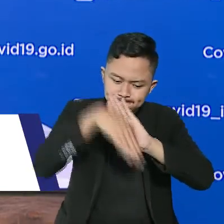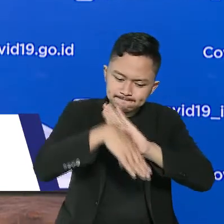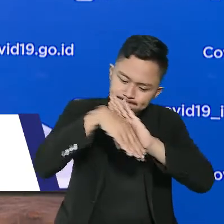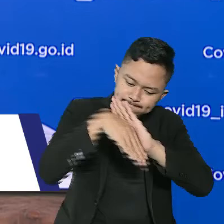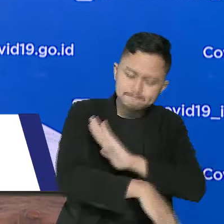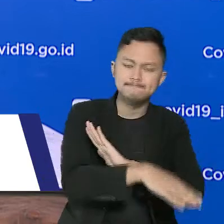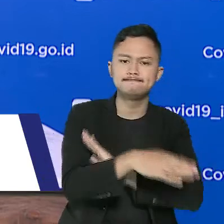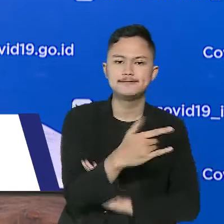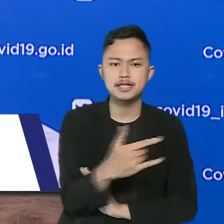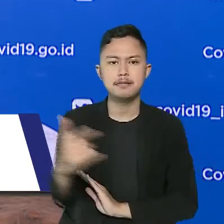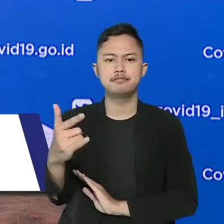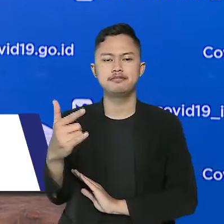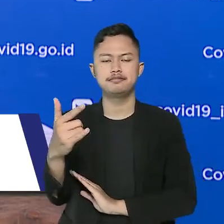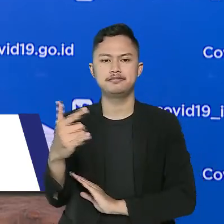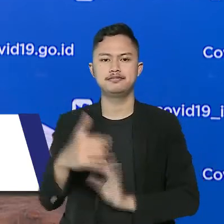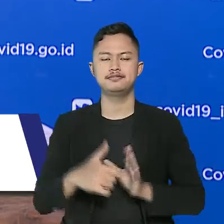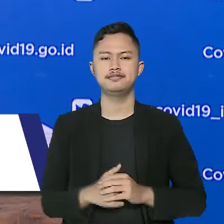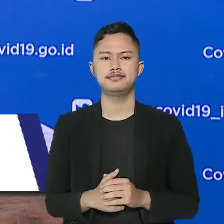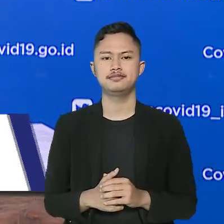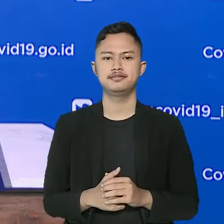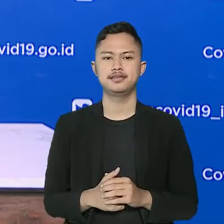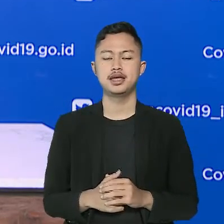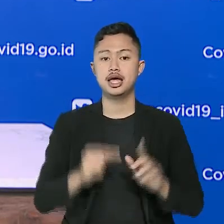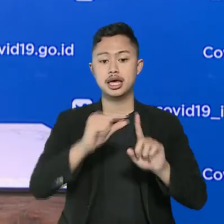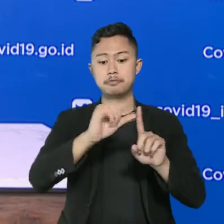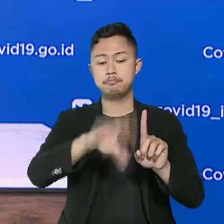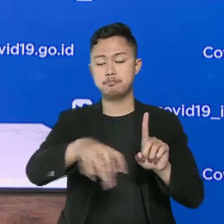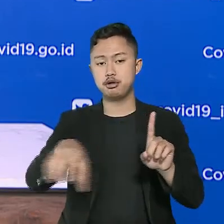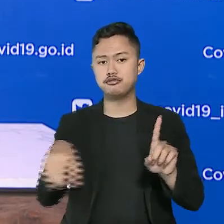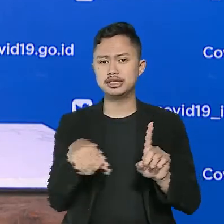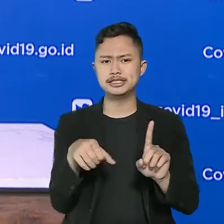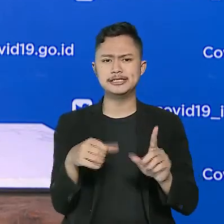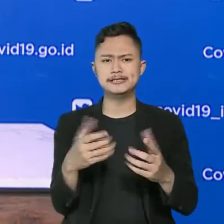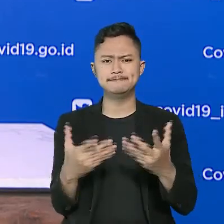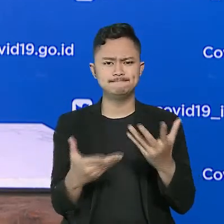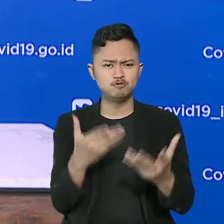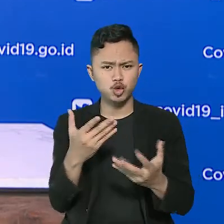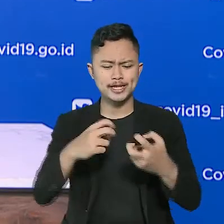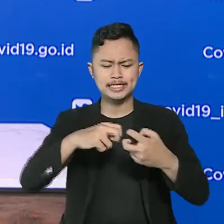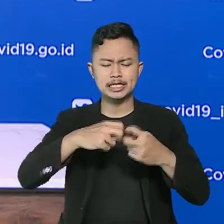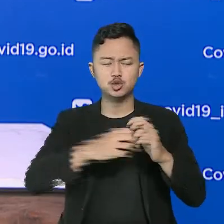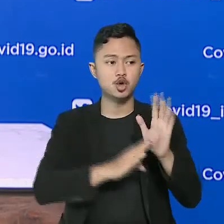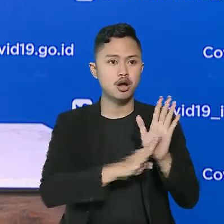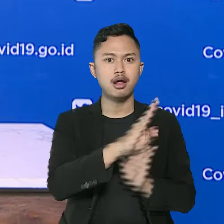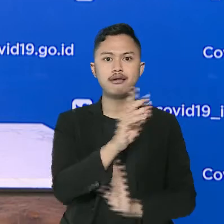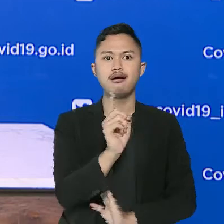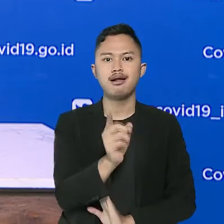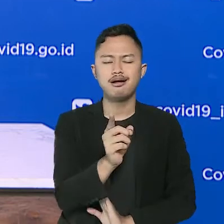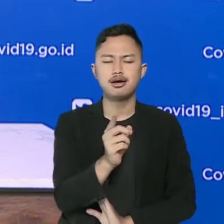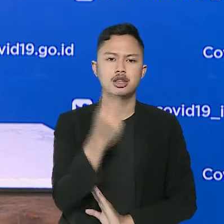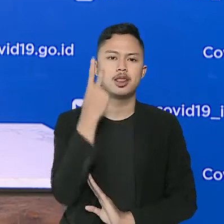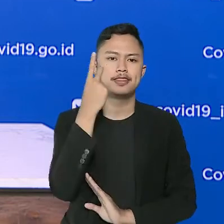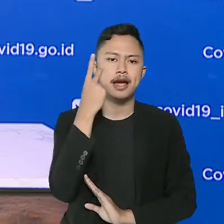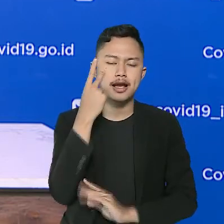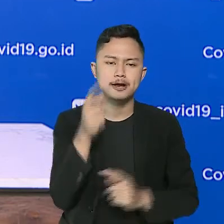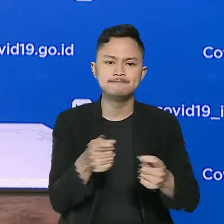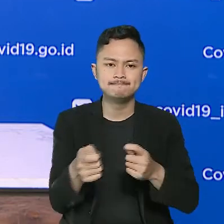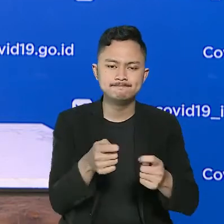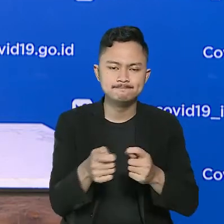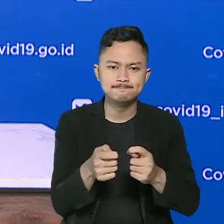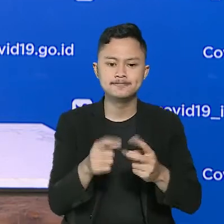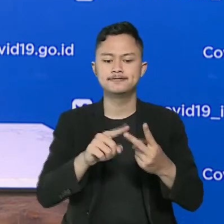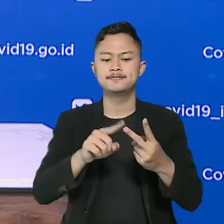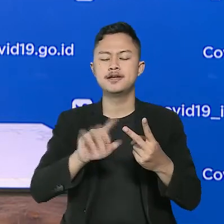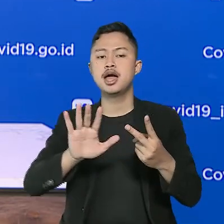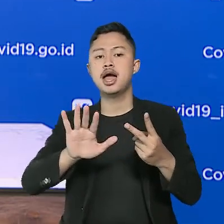terkendali, baik dengan memperbaiki kondisi pada provinsi-provinsi yang sudah mulai mengalami peningkatan, maupun dengan tetap